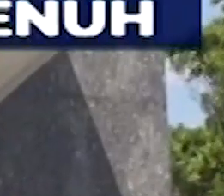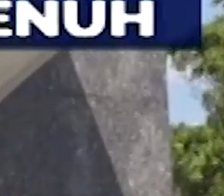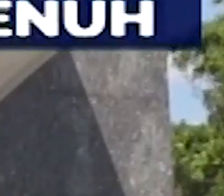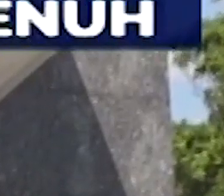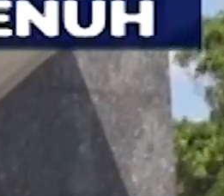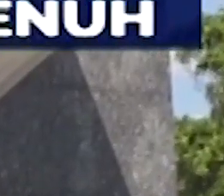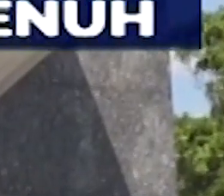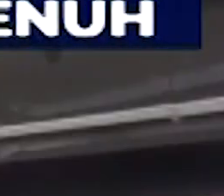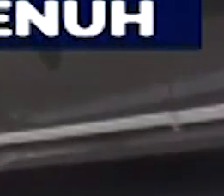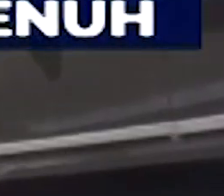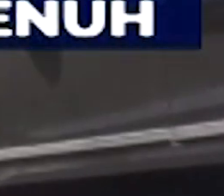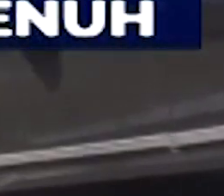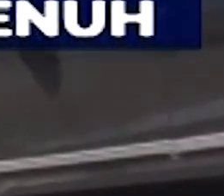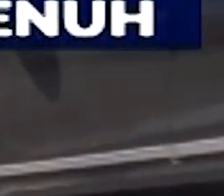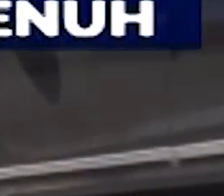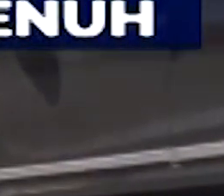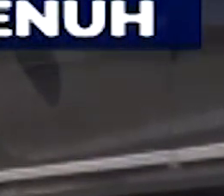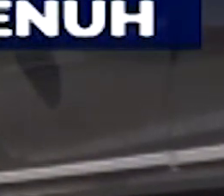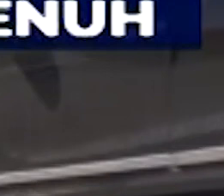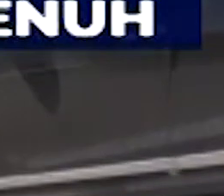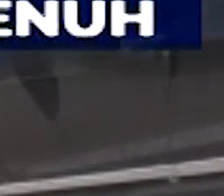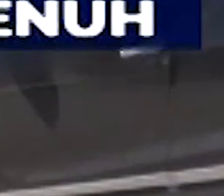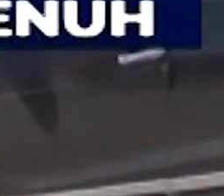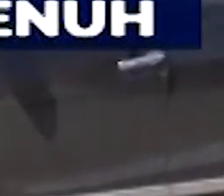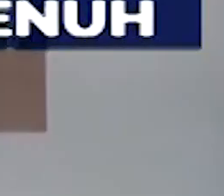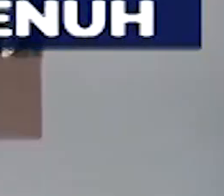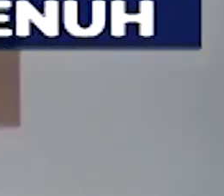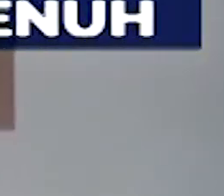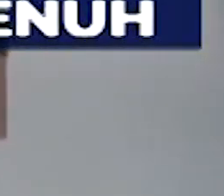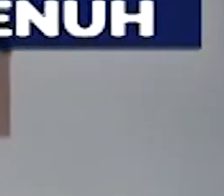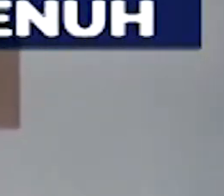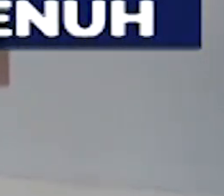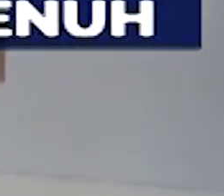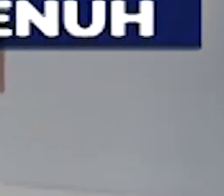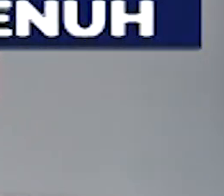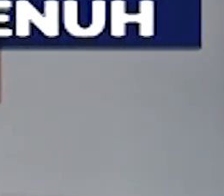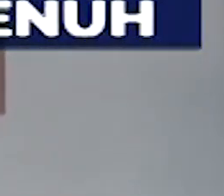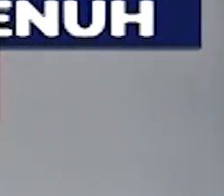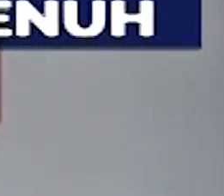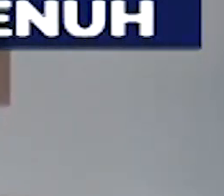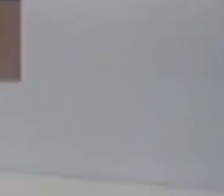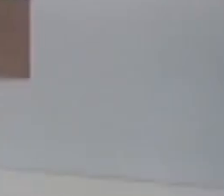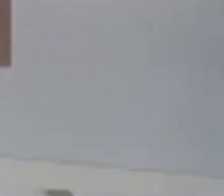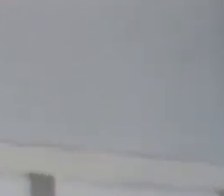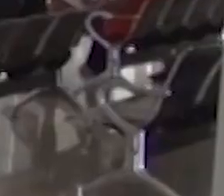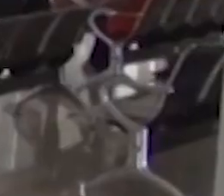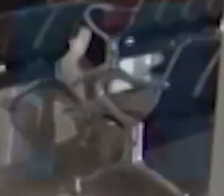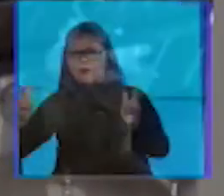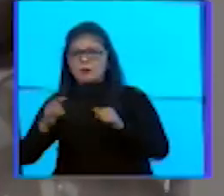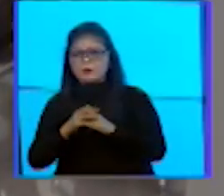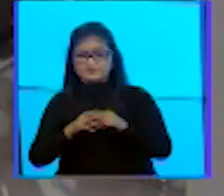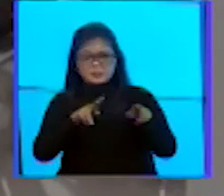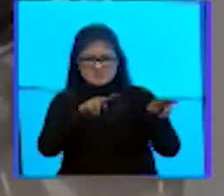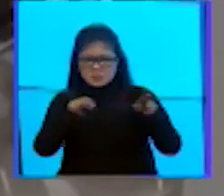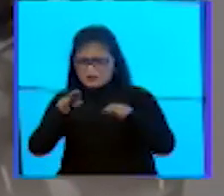penuh. Pihak rumah sakit menambah 11 tempat tidur menjadi 80 unit, namun langsung terisi penuh oleh tambahan pasien COVID-19. Pihak Rumah Sakit